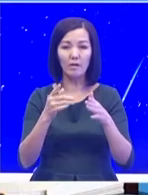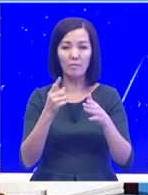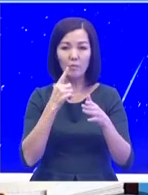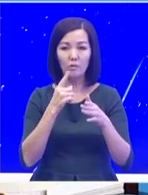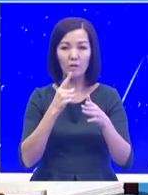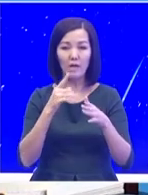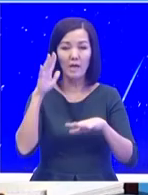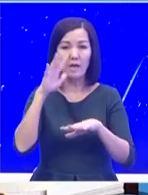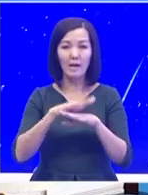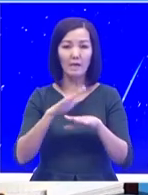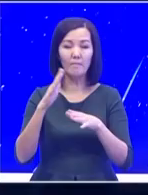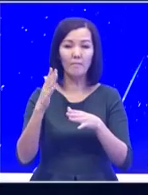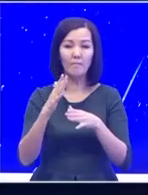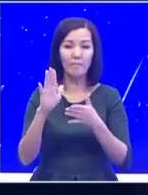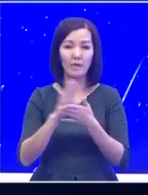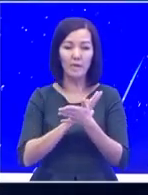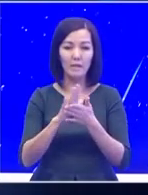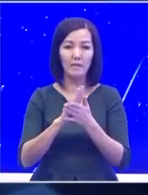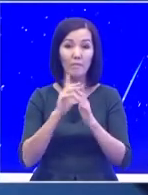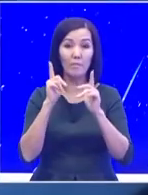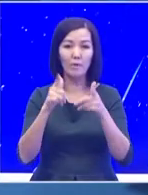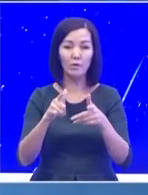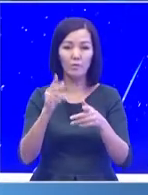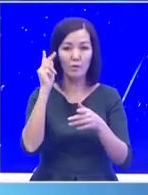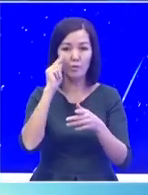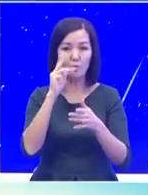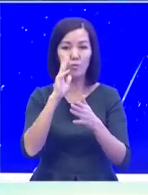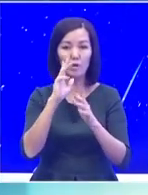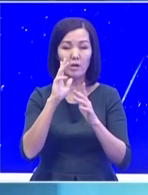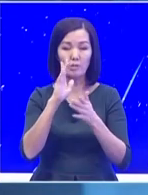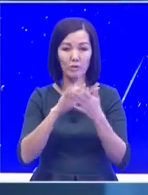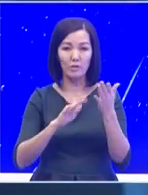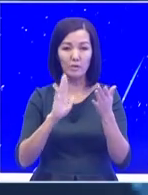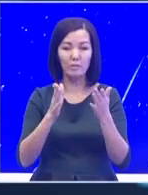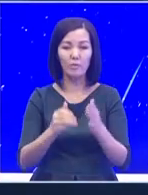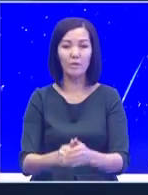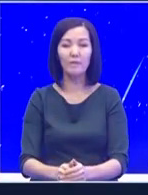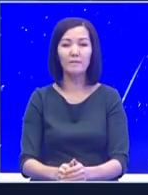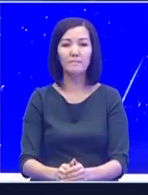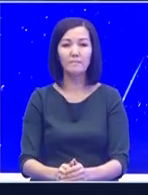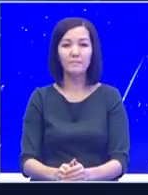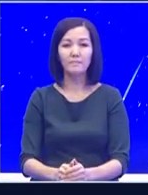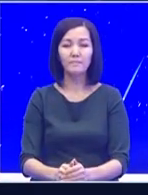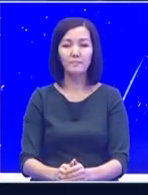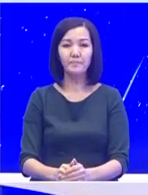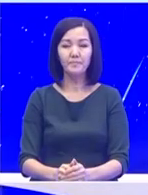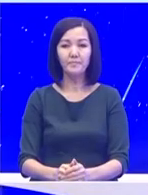бұйыртса әкім грантымен білім алмақ. Кәмшат Мұхамеджан, Жасұлан Шымкенже, Жетісу арнасы, Талдықорған.